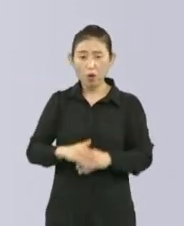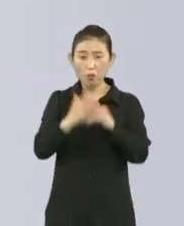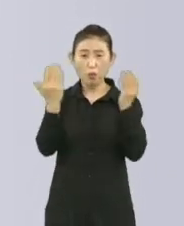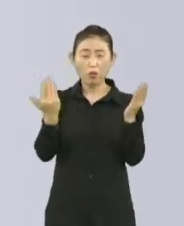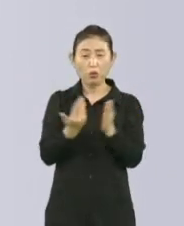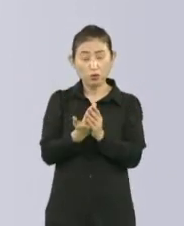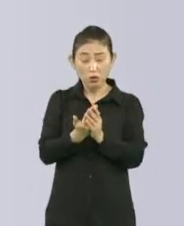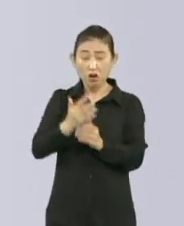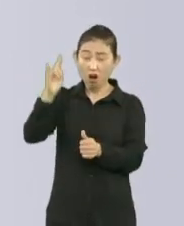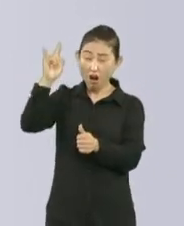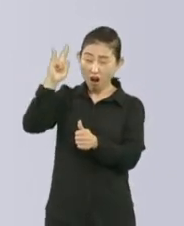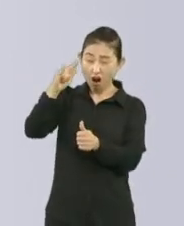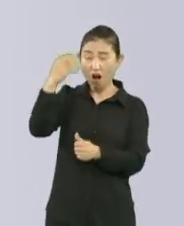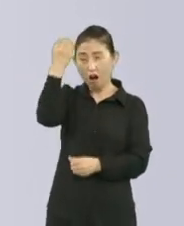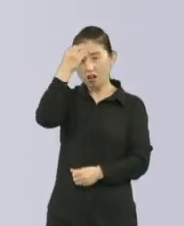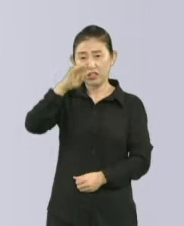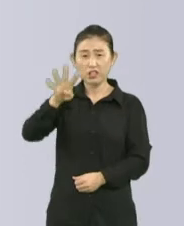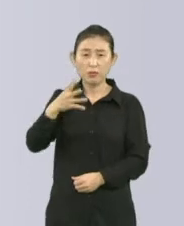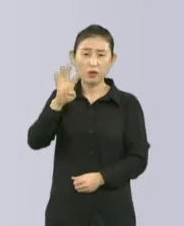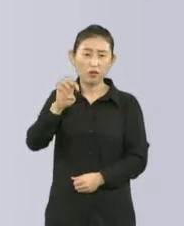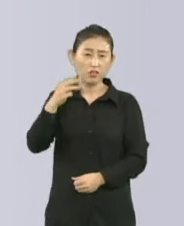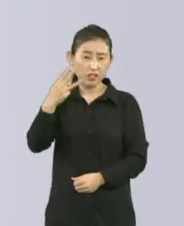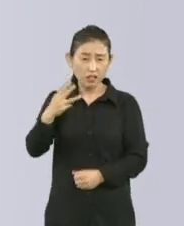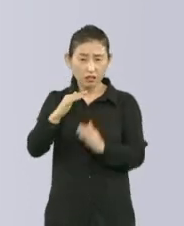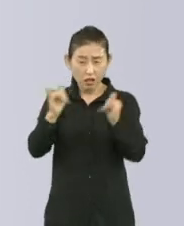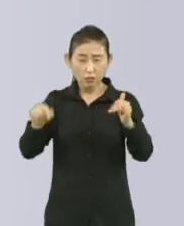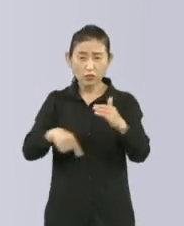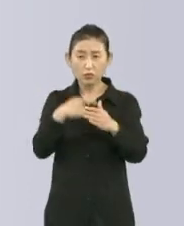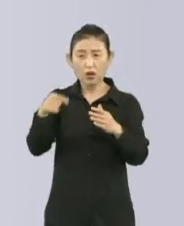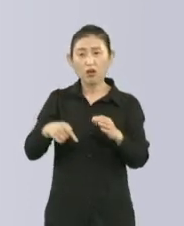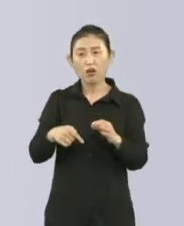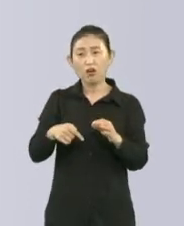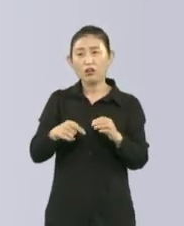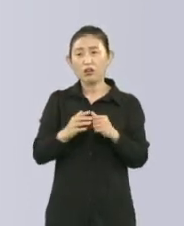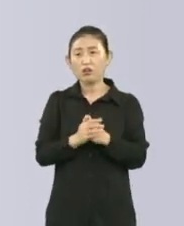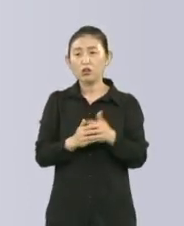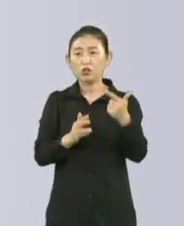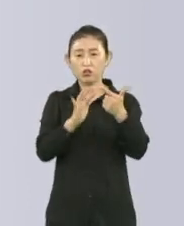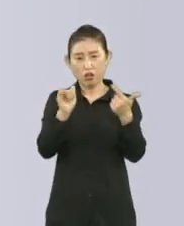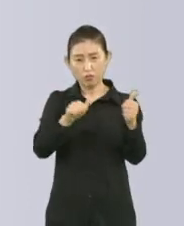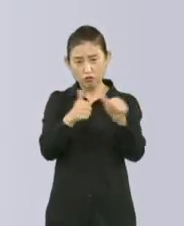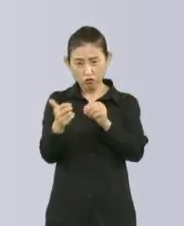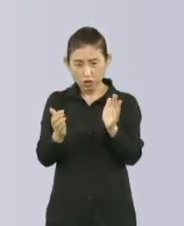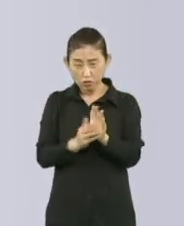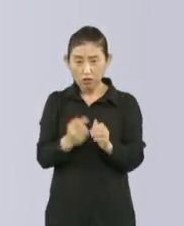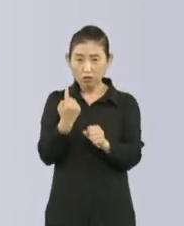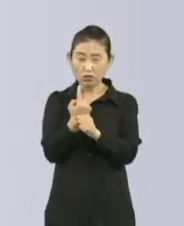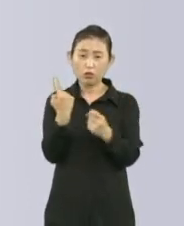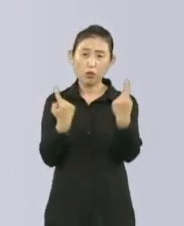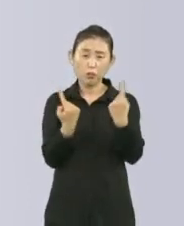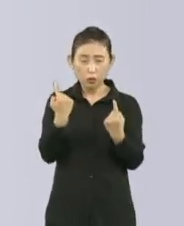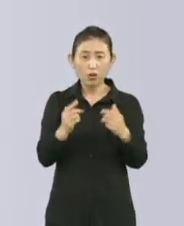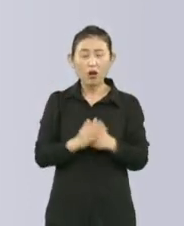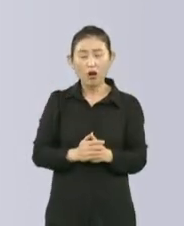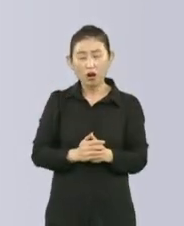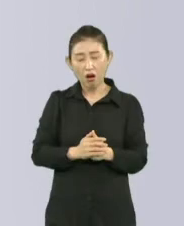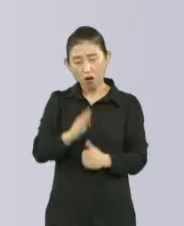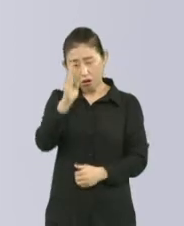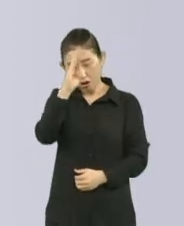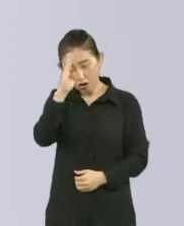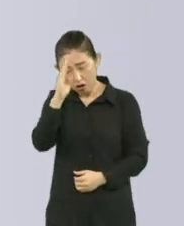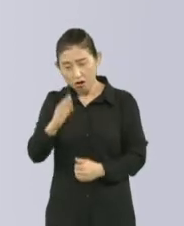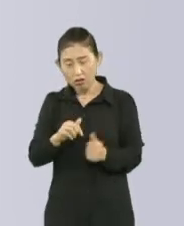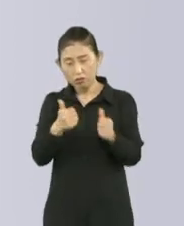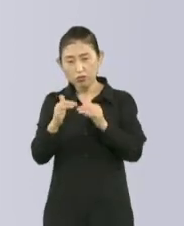36명으로 이 가운데 6명이 열사 병으로 목숨을 잃었는데 지난해 같은 기간보다 지원자와 사망자 수가